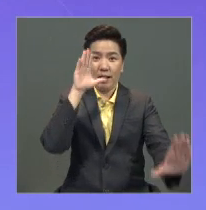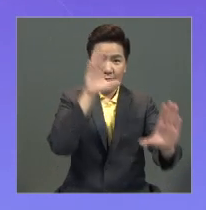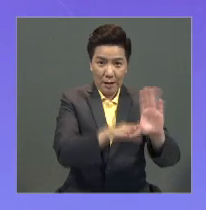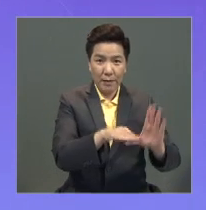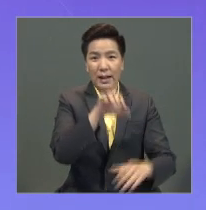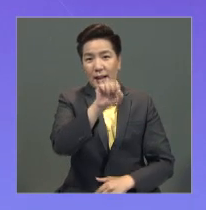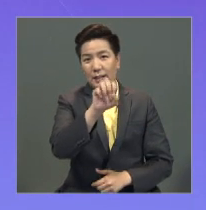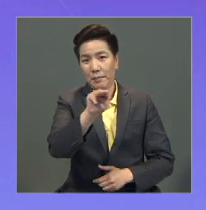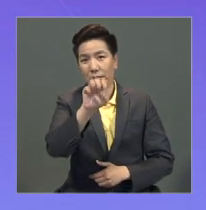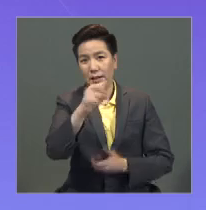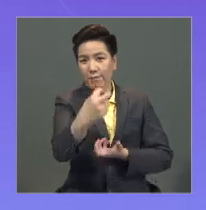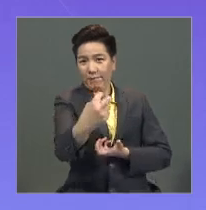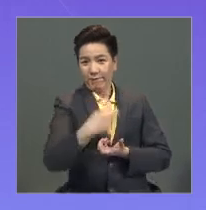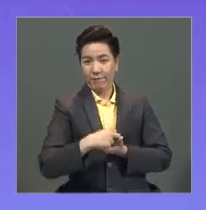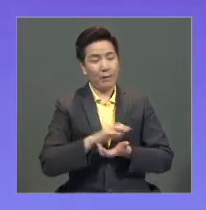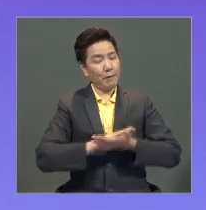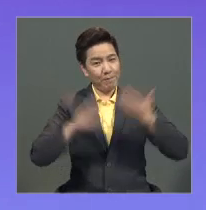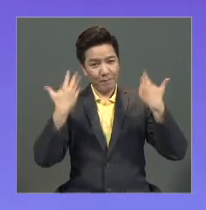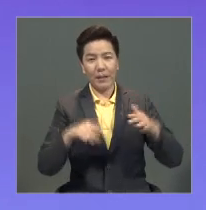คนที่ได้รับสิทธิ์เรียบร้อยแล้วเธอทะเบียนแล้วก็ได้รับSMS